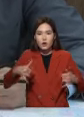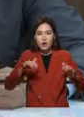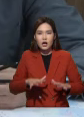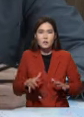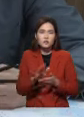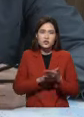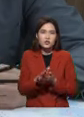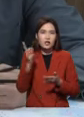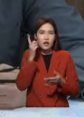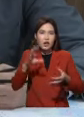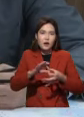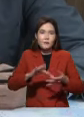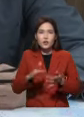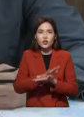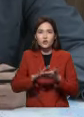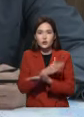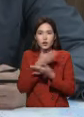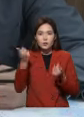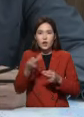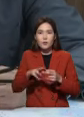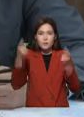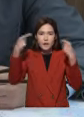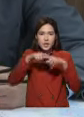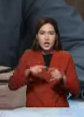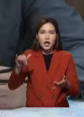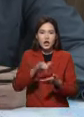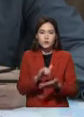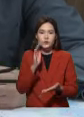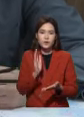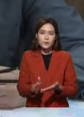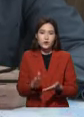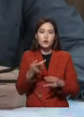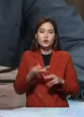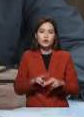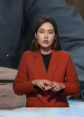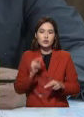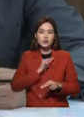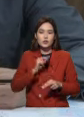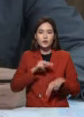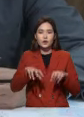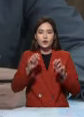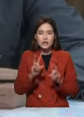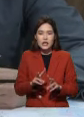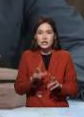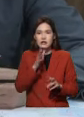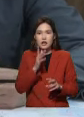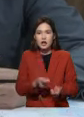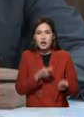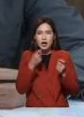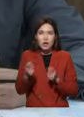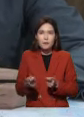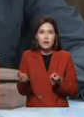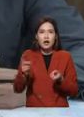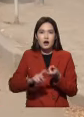жоқ. Сондықтан техника жіберіп, адамдарды іздеп жүреміз. Бір адам кетеді, үсіз-үсіз жоқ. Төтенше жағдай қызметінің техникасын жіберуге тура келеді. Сондықтан ең алдымен